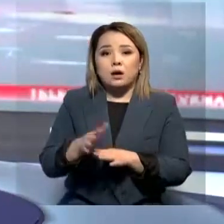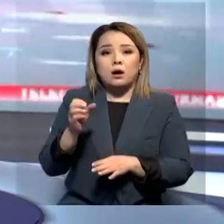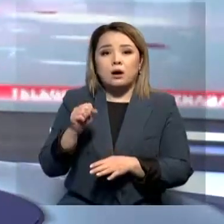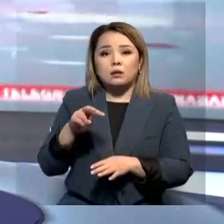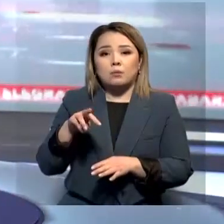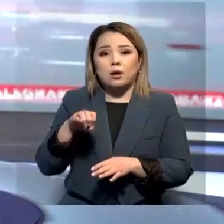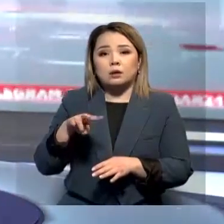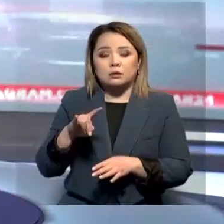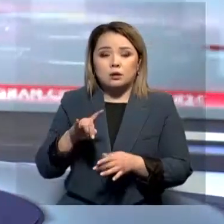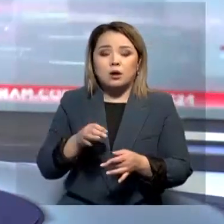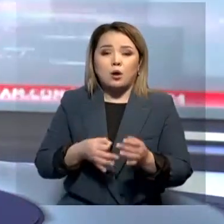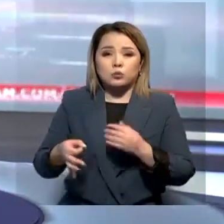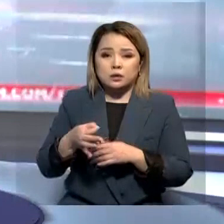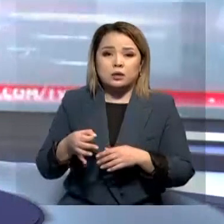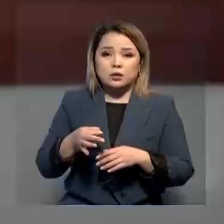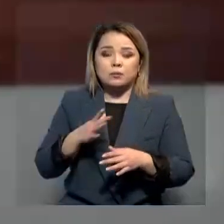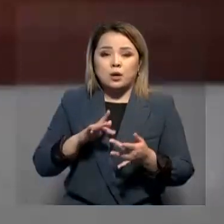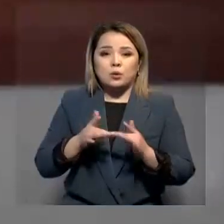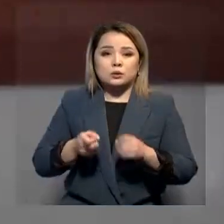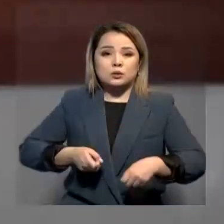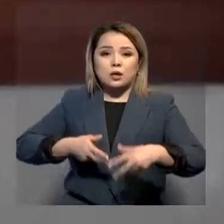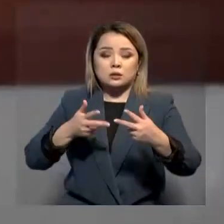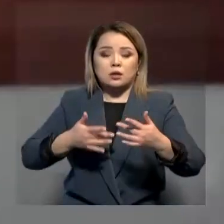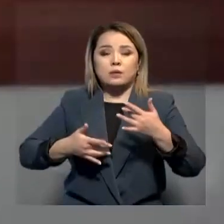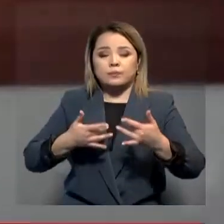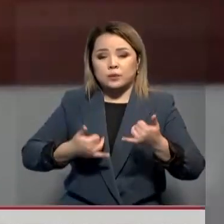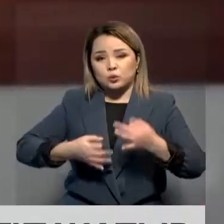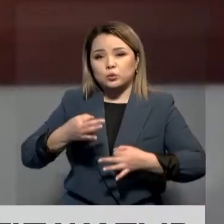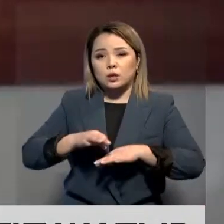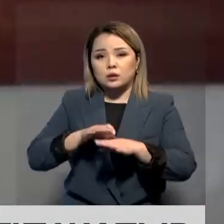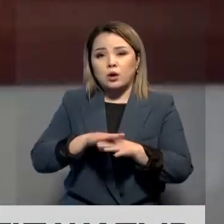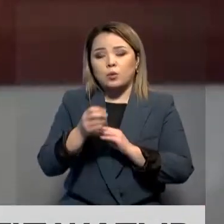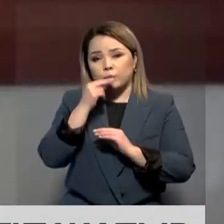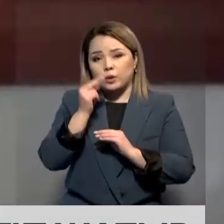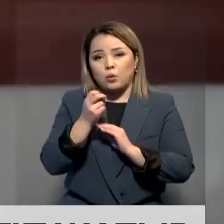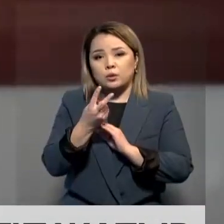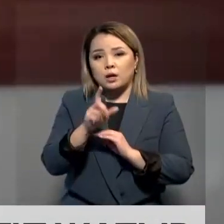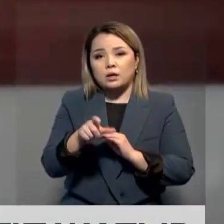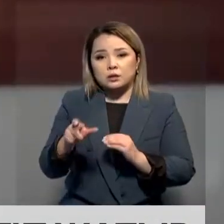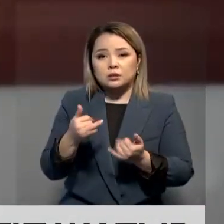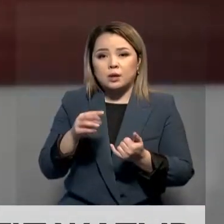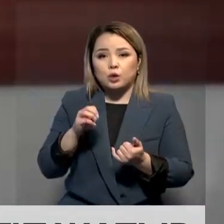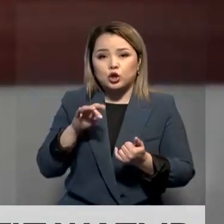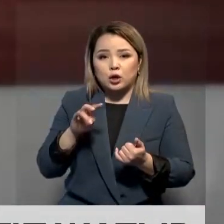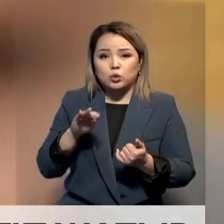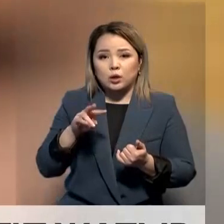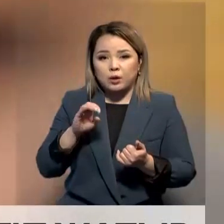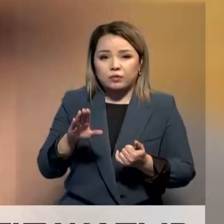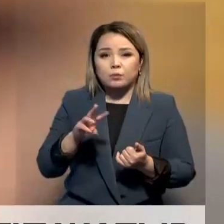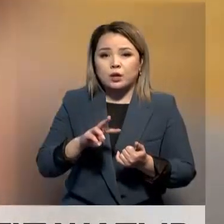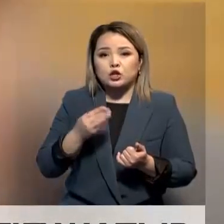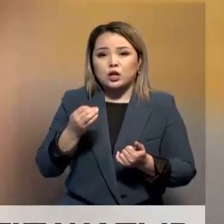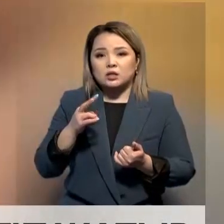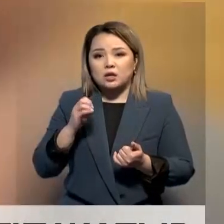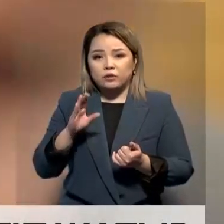аудандық сотында онлайн режимде қаралды. Айыпталушы 12 адам. Олардың қатарында танымал вайнерлер Мейржан Төребаев пен